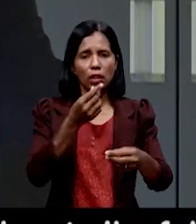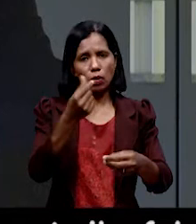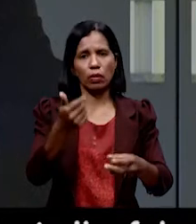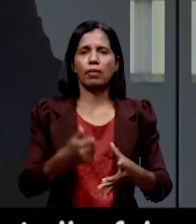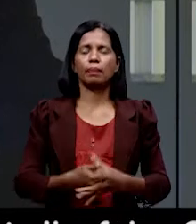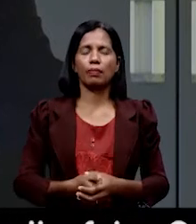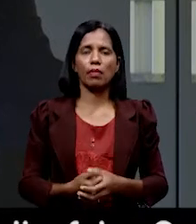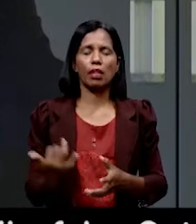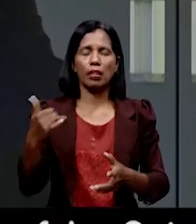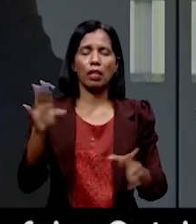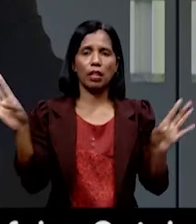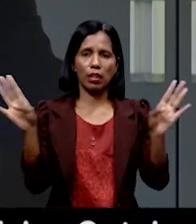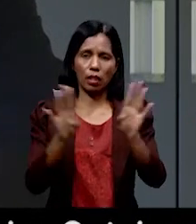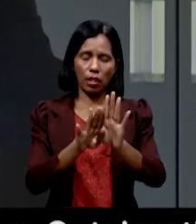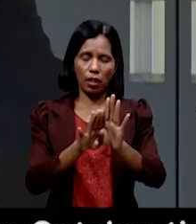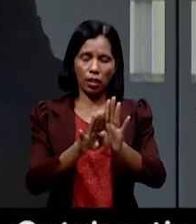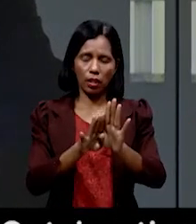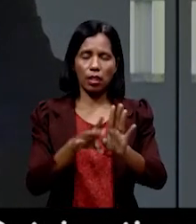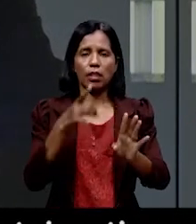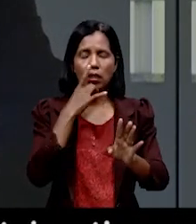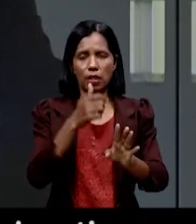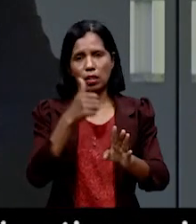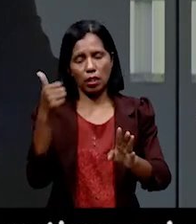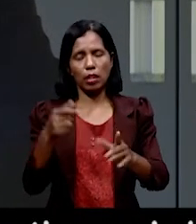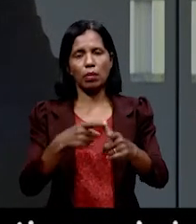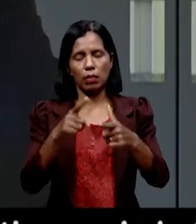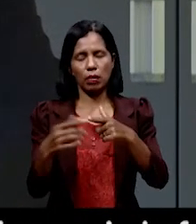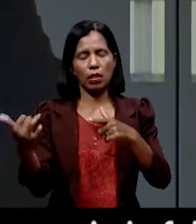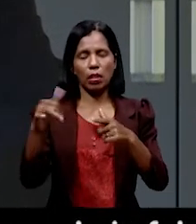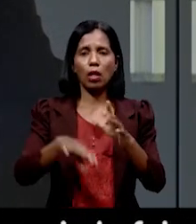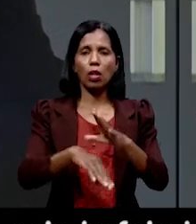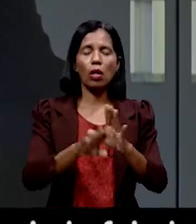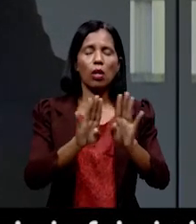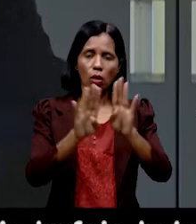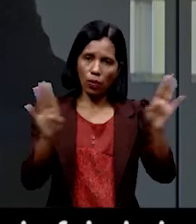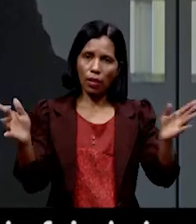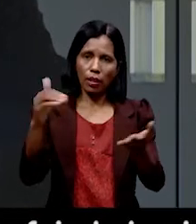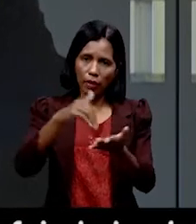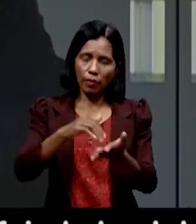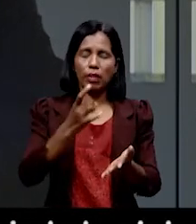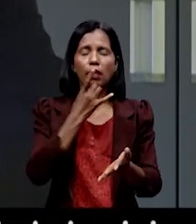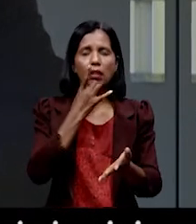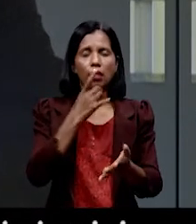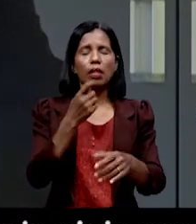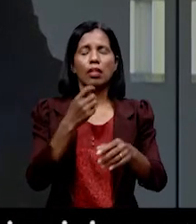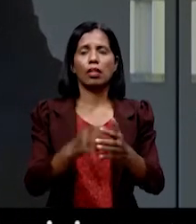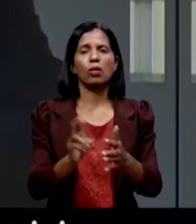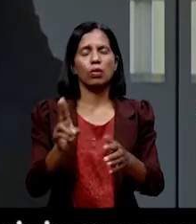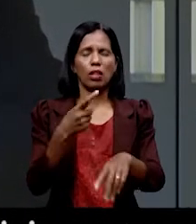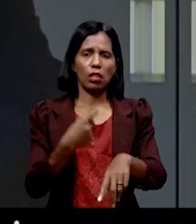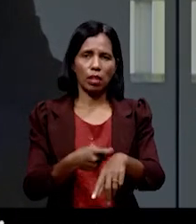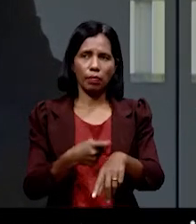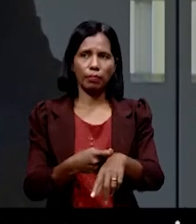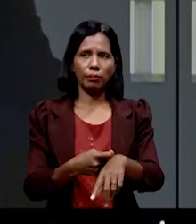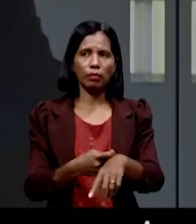Nampak sirah mati telai balung, di pun semak sirah loki fili fali. Tapi ini maka niahan tempo. Hari